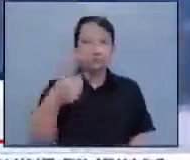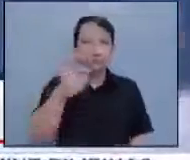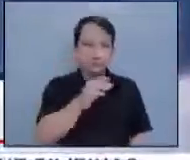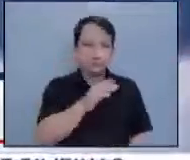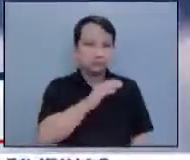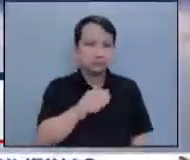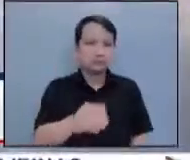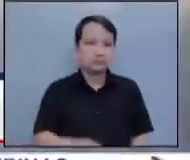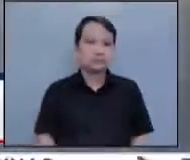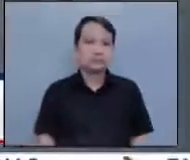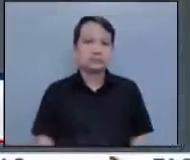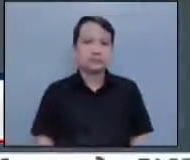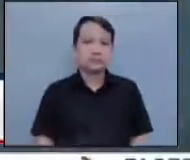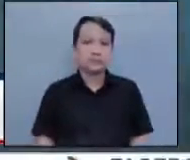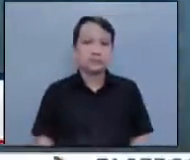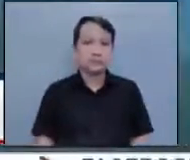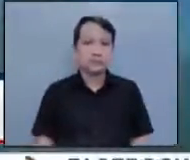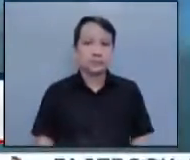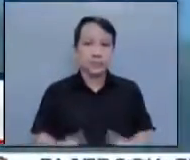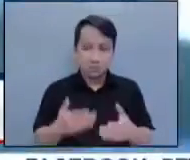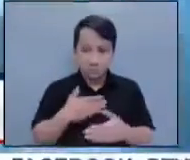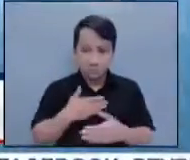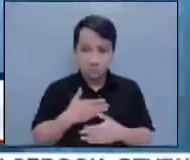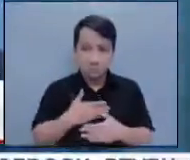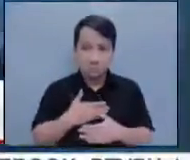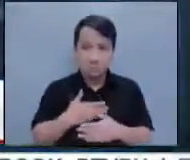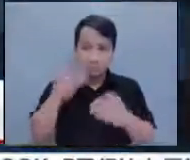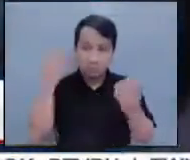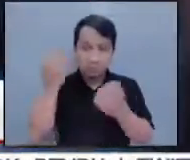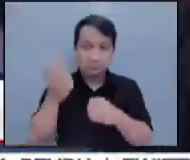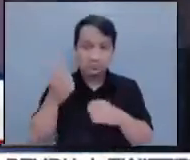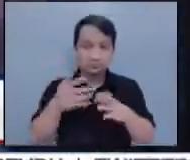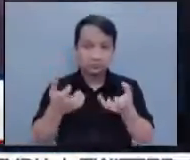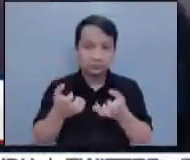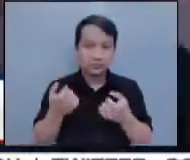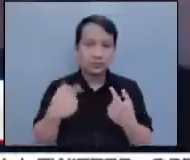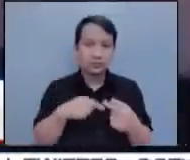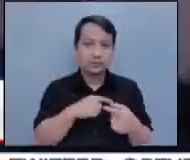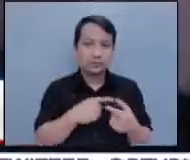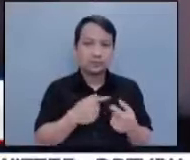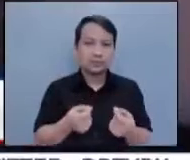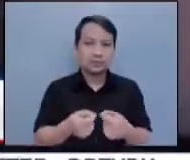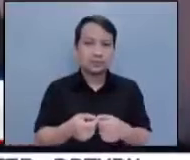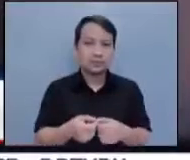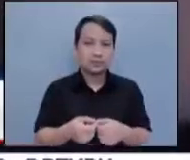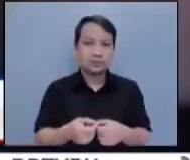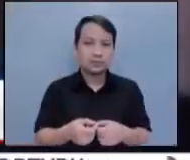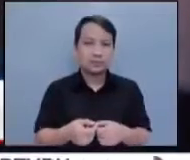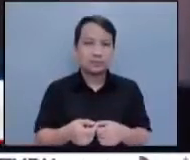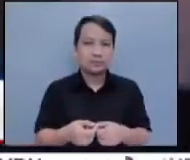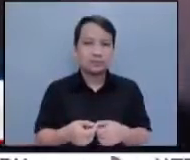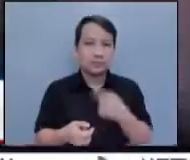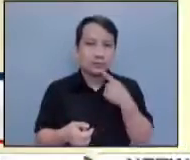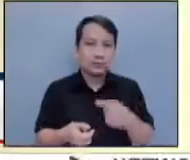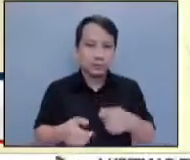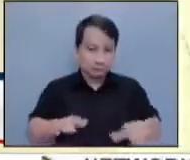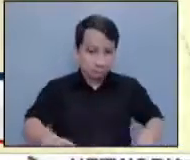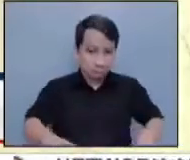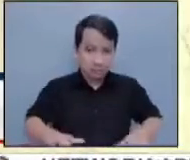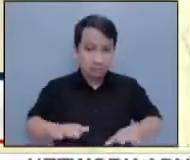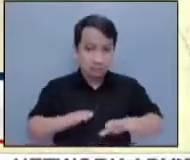Dalawang taon na siya sa sport at sa pangarap niyang marating at magawa ang gusto niyang gawing mag-isa, nagsisilbing mga paa niya ang kanyang